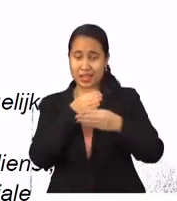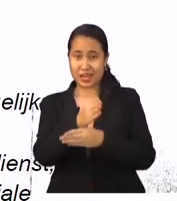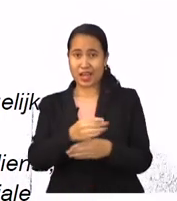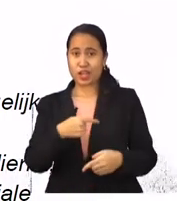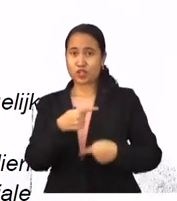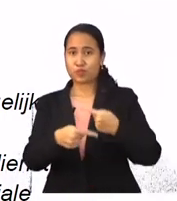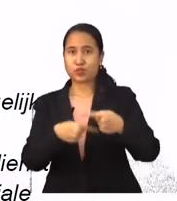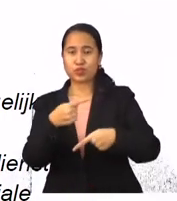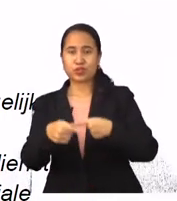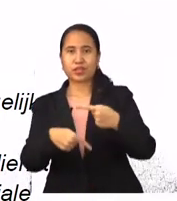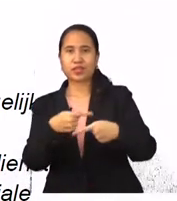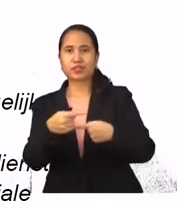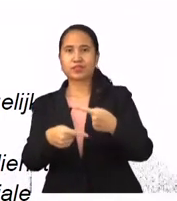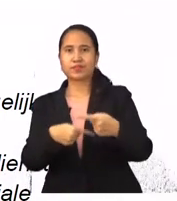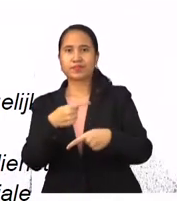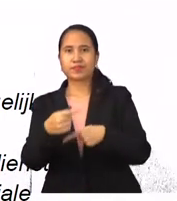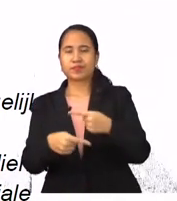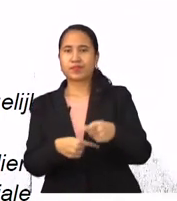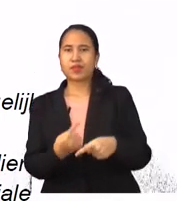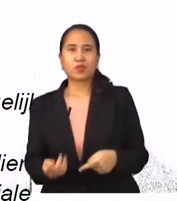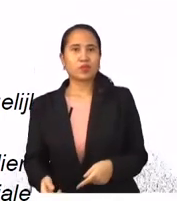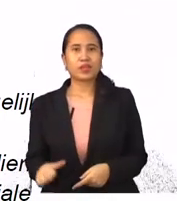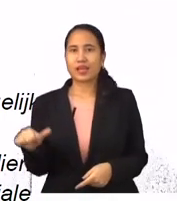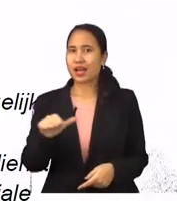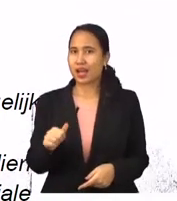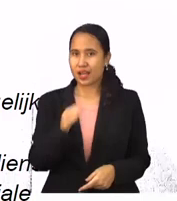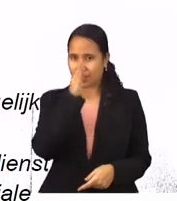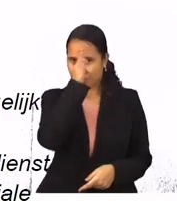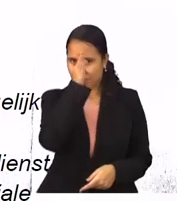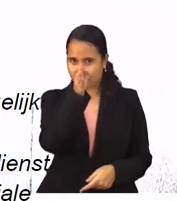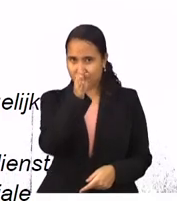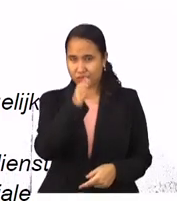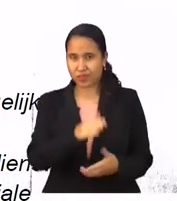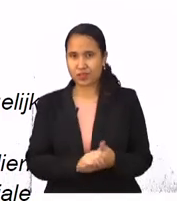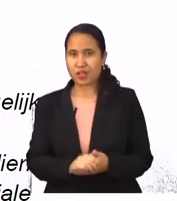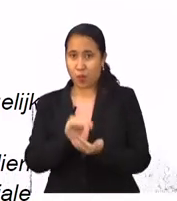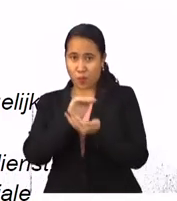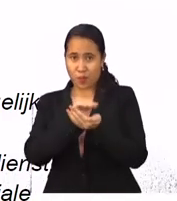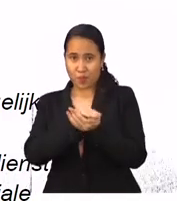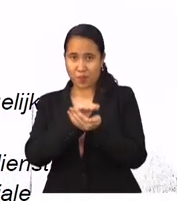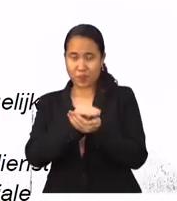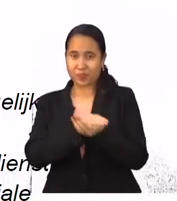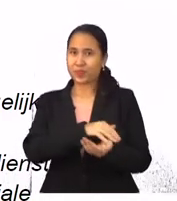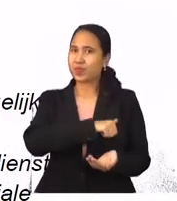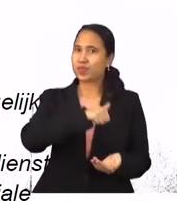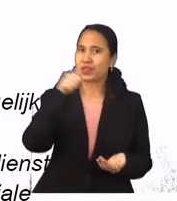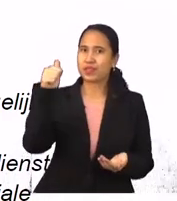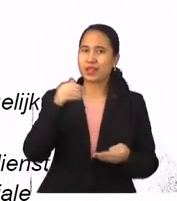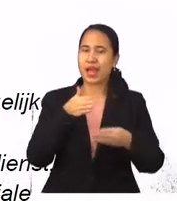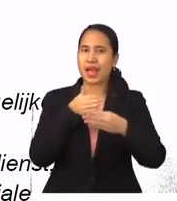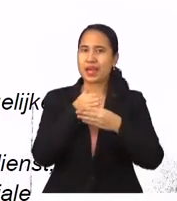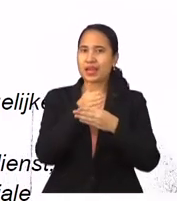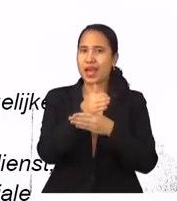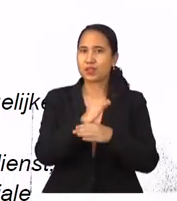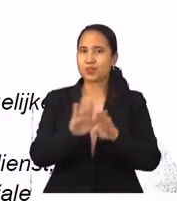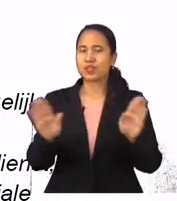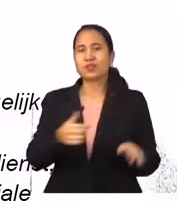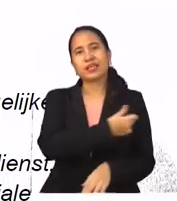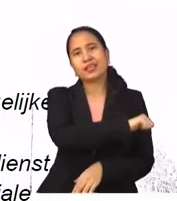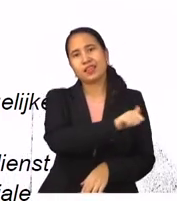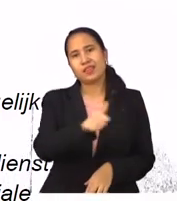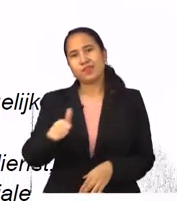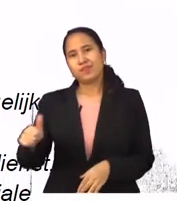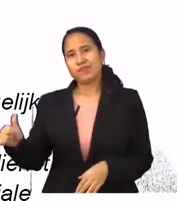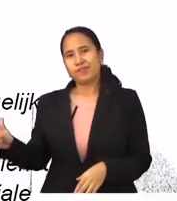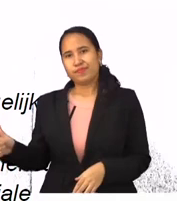en aldus geen ander doel voor ogen heeft dan de waarborging van een optimale rechtsbescherming voor ieder.